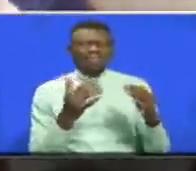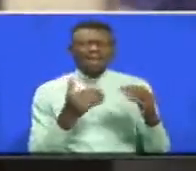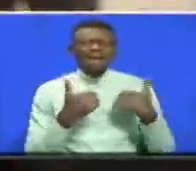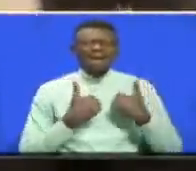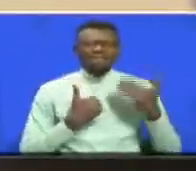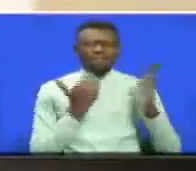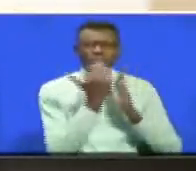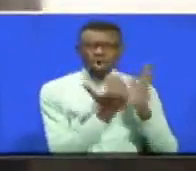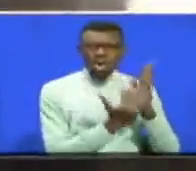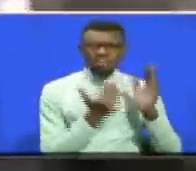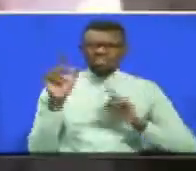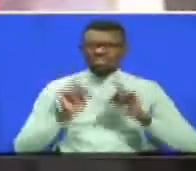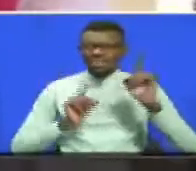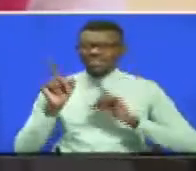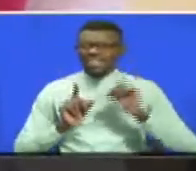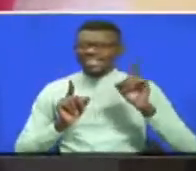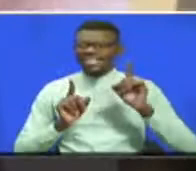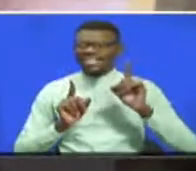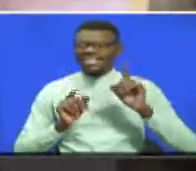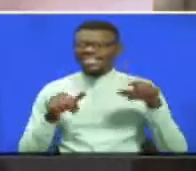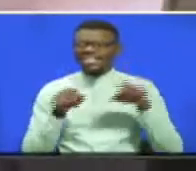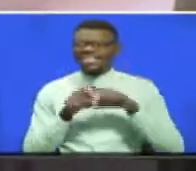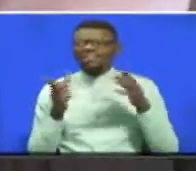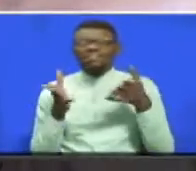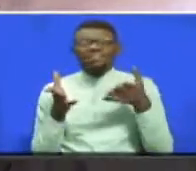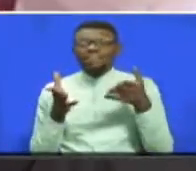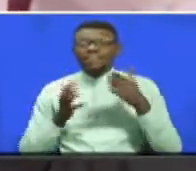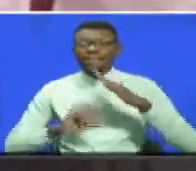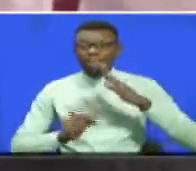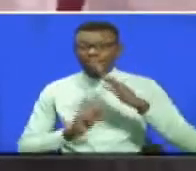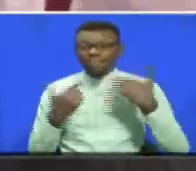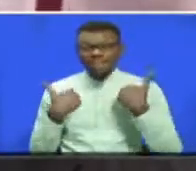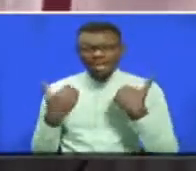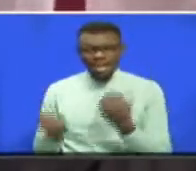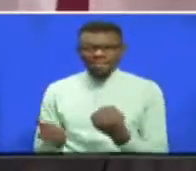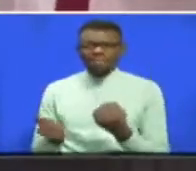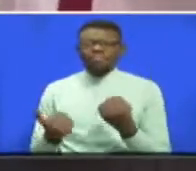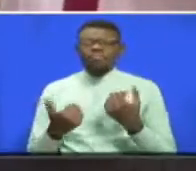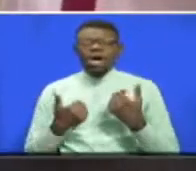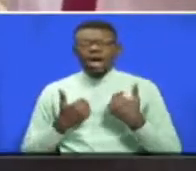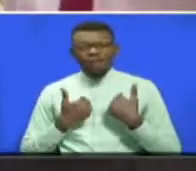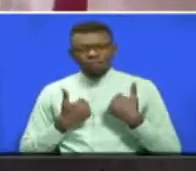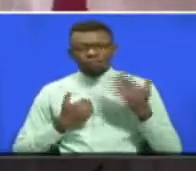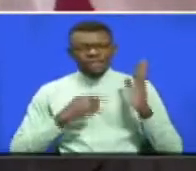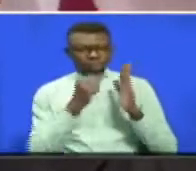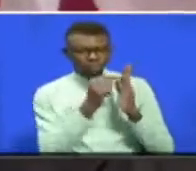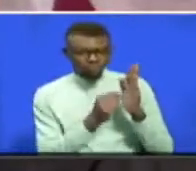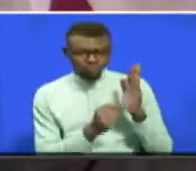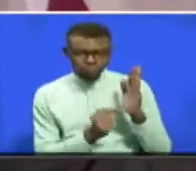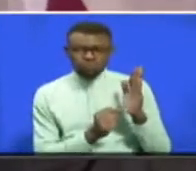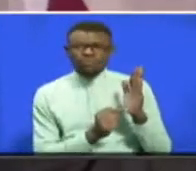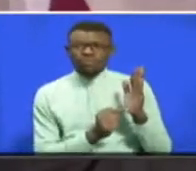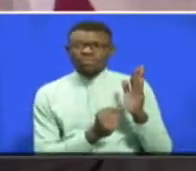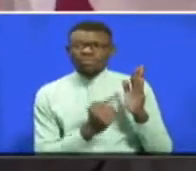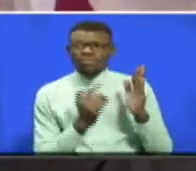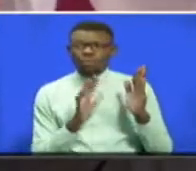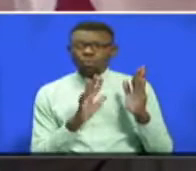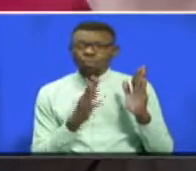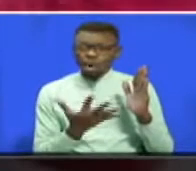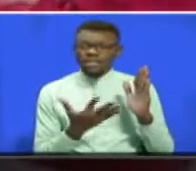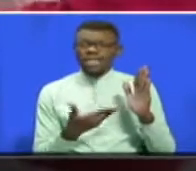mbali. Na tunajua kuna ile taratibu imetolewa na Wizara ya Afya na serikali yetu kuu kwamba haufai